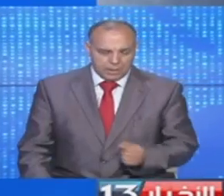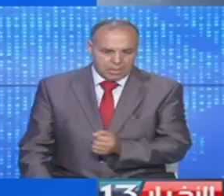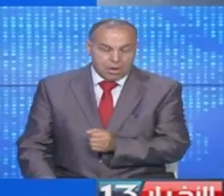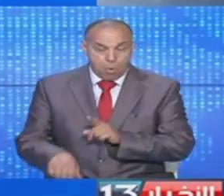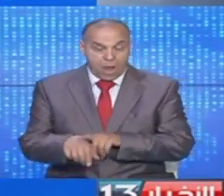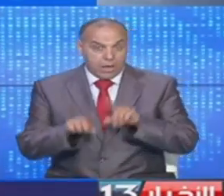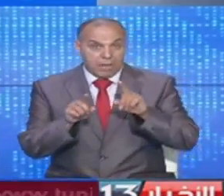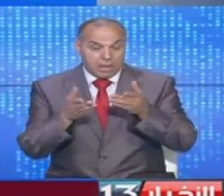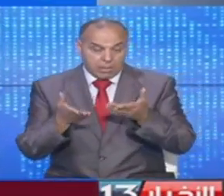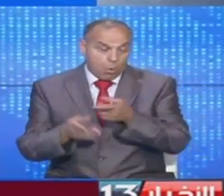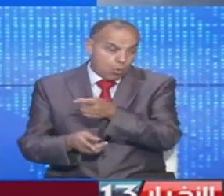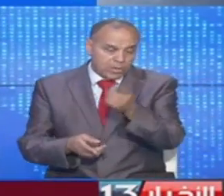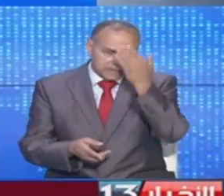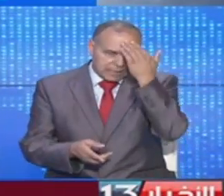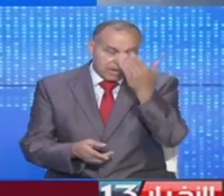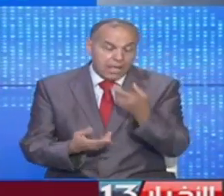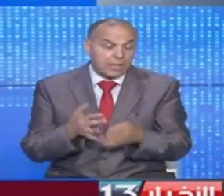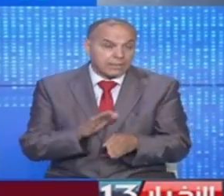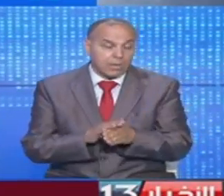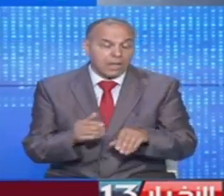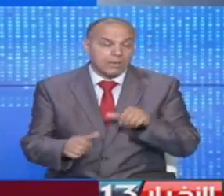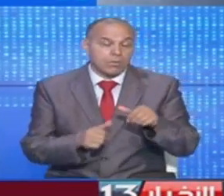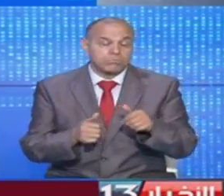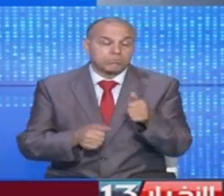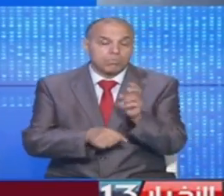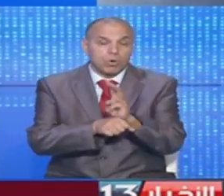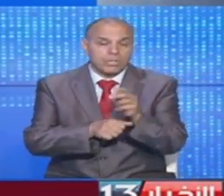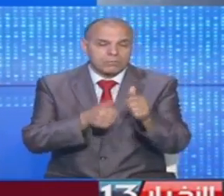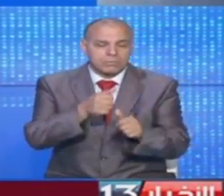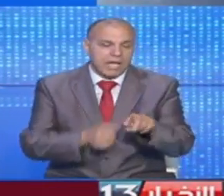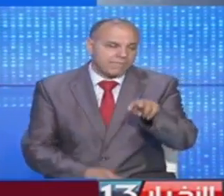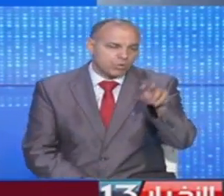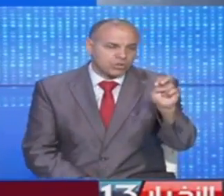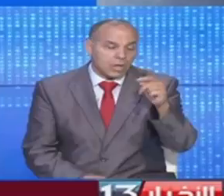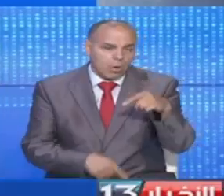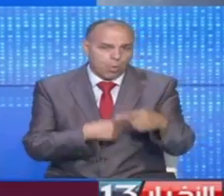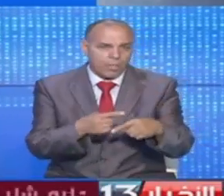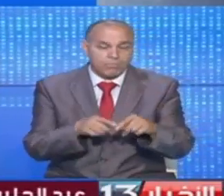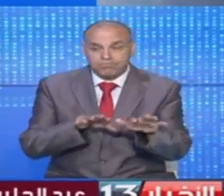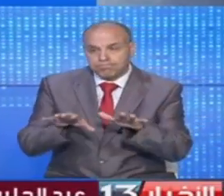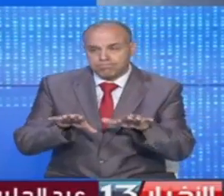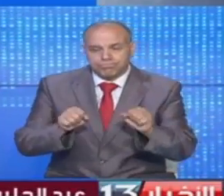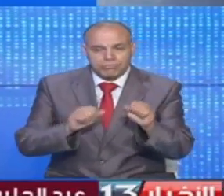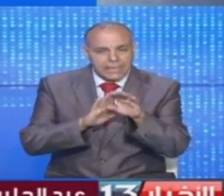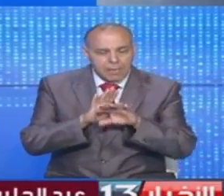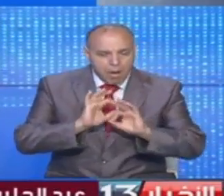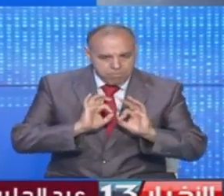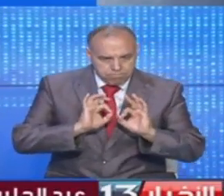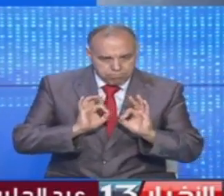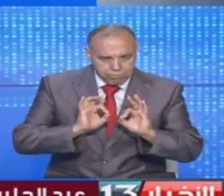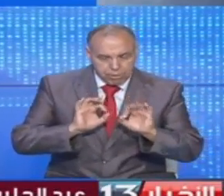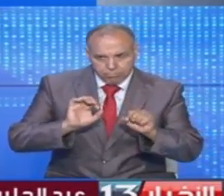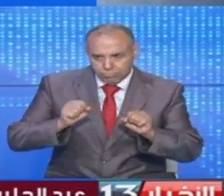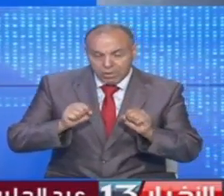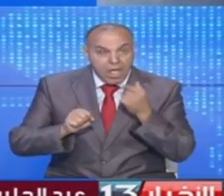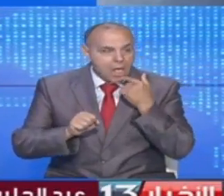الواحدة ظهرا من تونس، أهلا بكم. انطلقت اليوم دورة المراقبة لبكالوريا 2020 وسط إجراءات تنظيمية